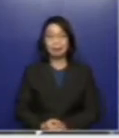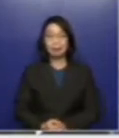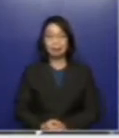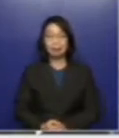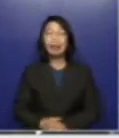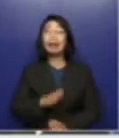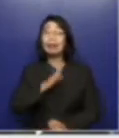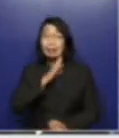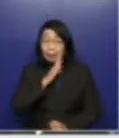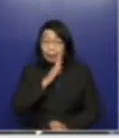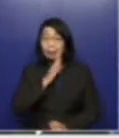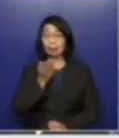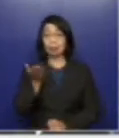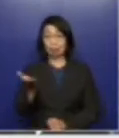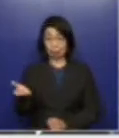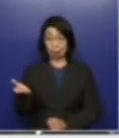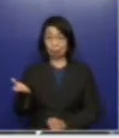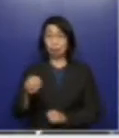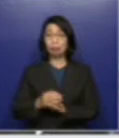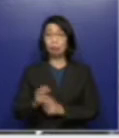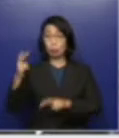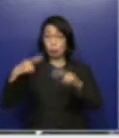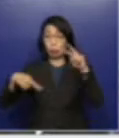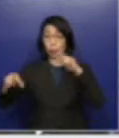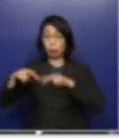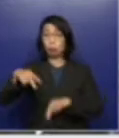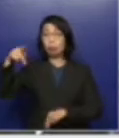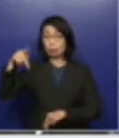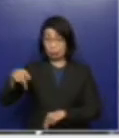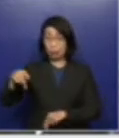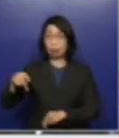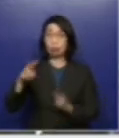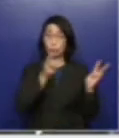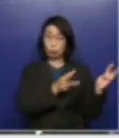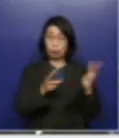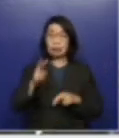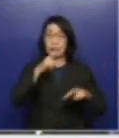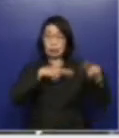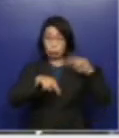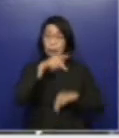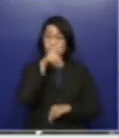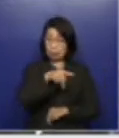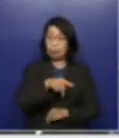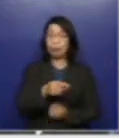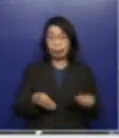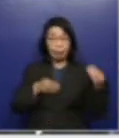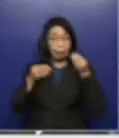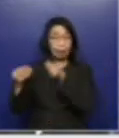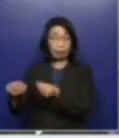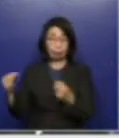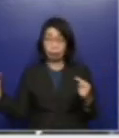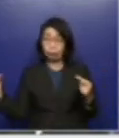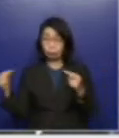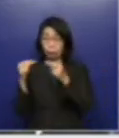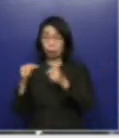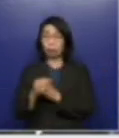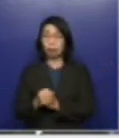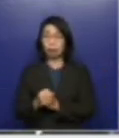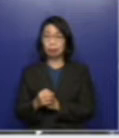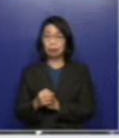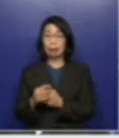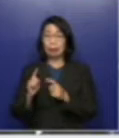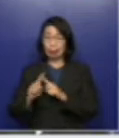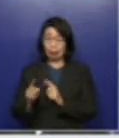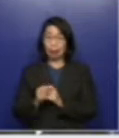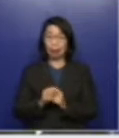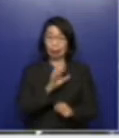ถ้าคุณบอกว่าดูแลเป็นพิเศษคุณต้องมีมาตรการพิเศษให้เขาไปโดยผลลัพธ์ต้องเท่ากับมาตร